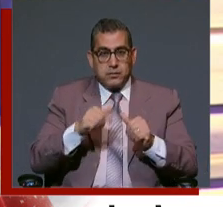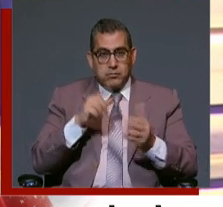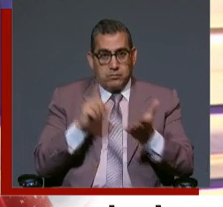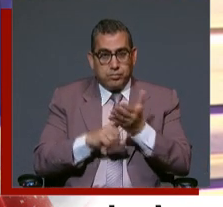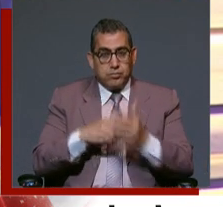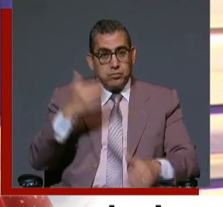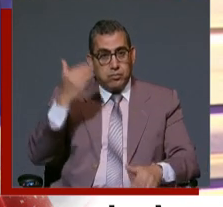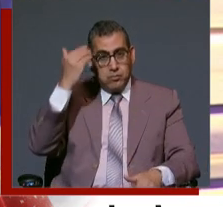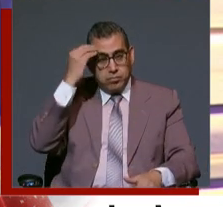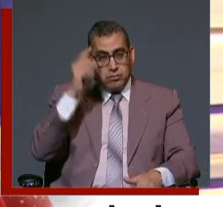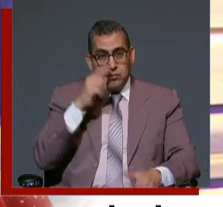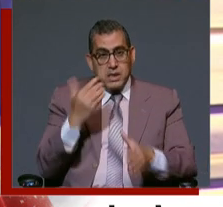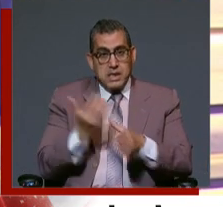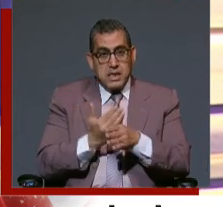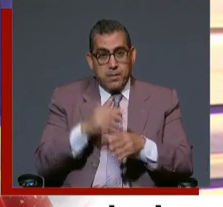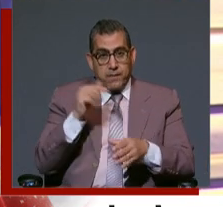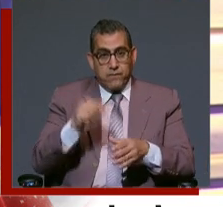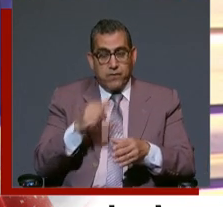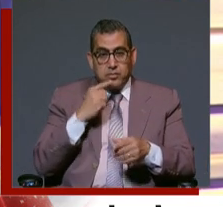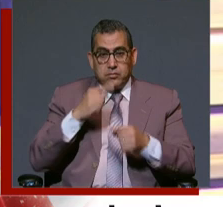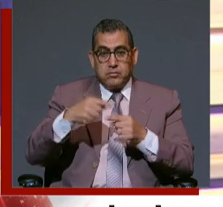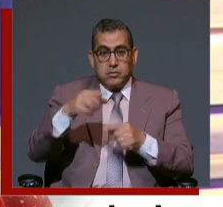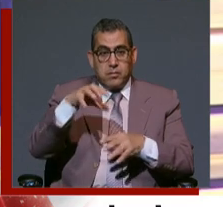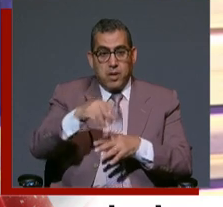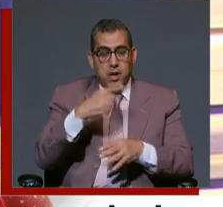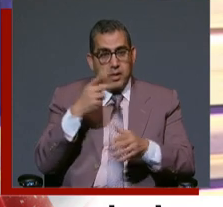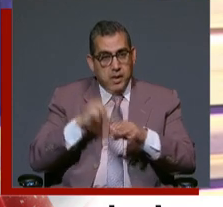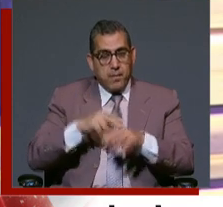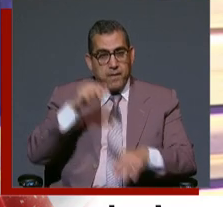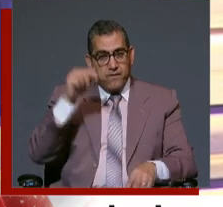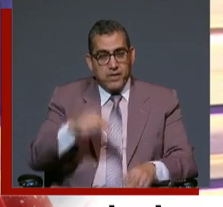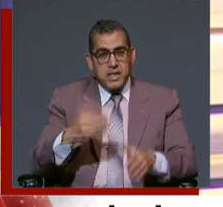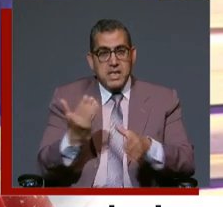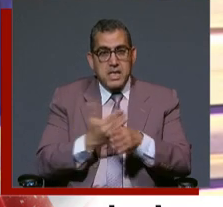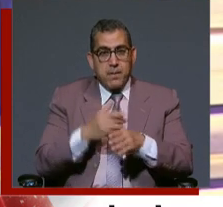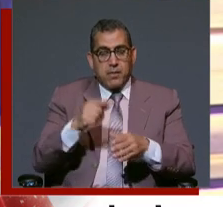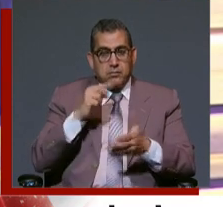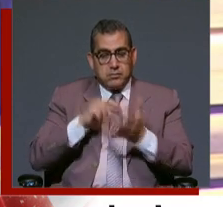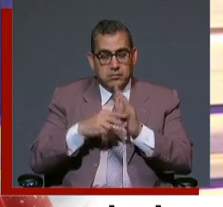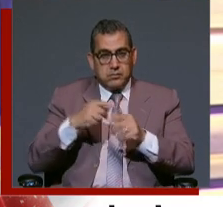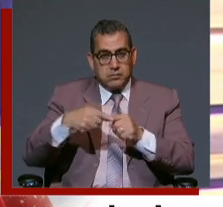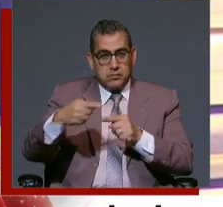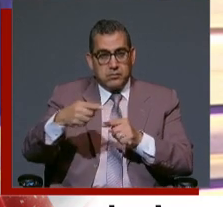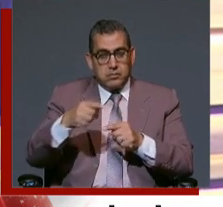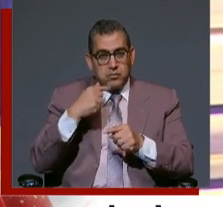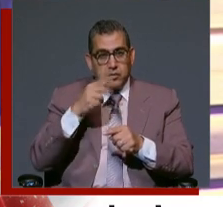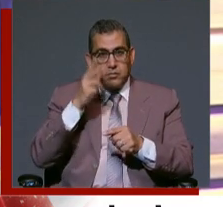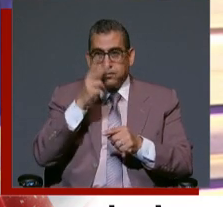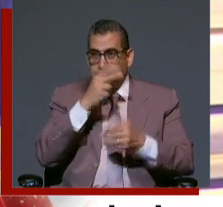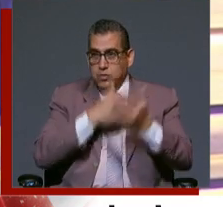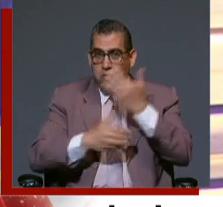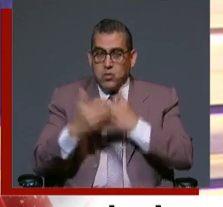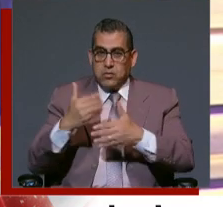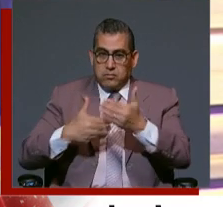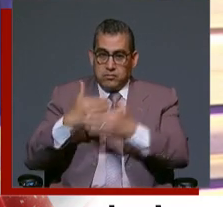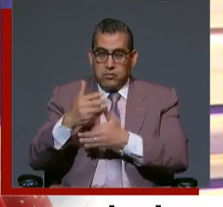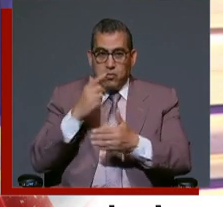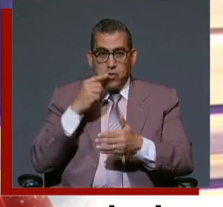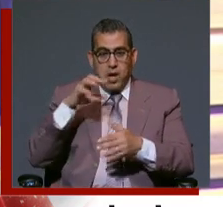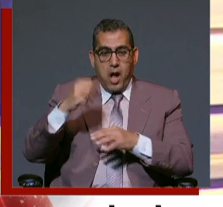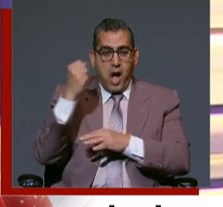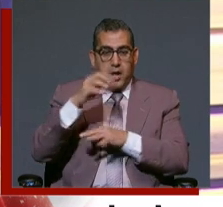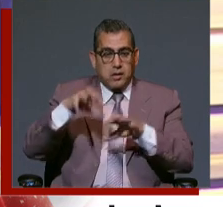فقط بسبب المكان لكن كذلك بسبب عوامل مثل التاريخ إضافة إلى الجغرافيا